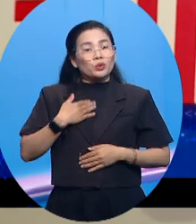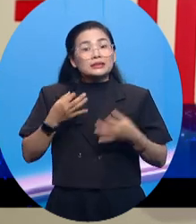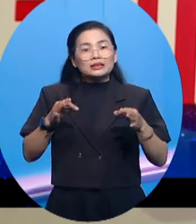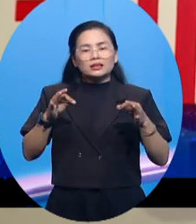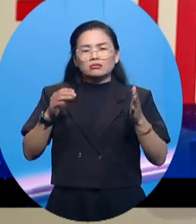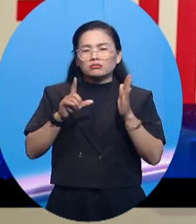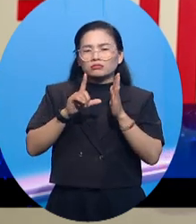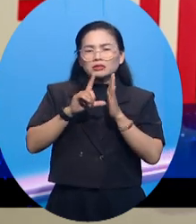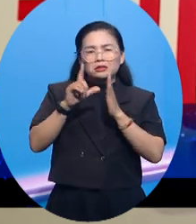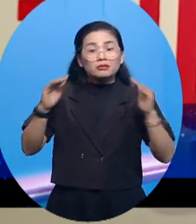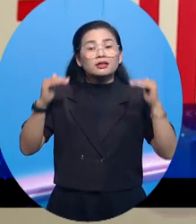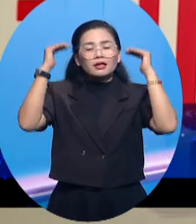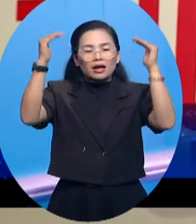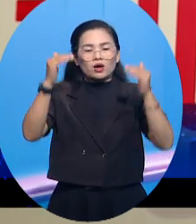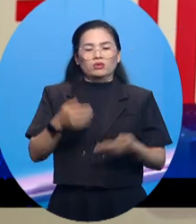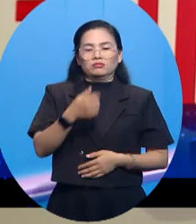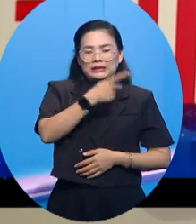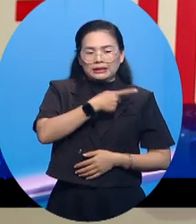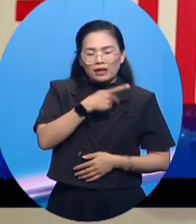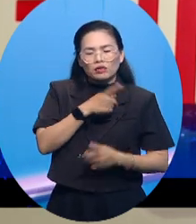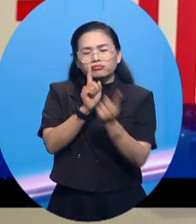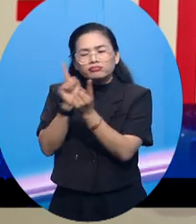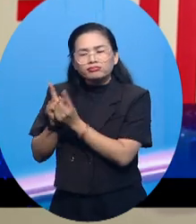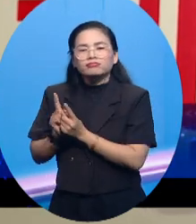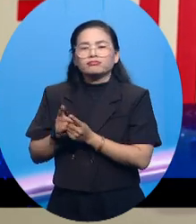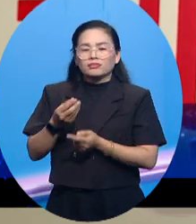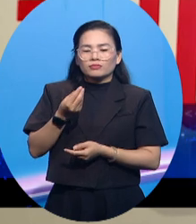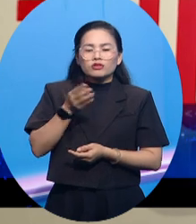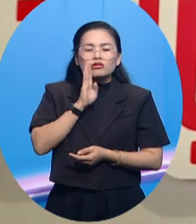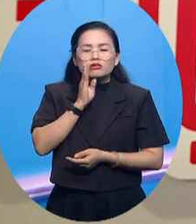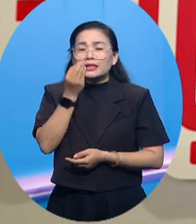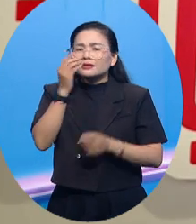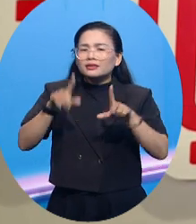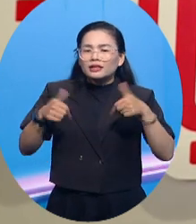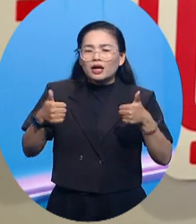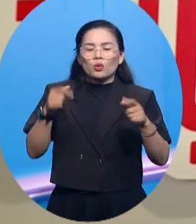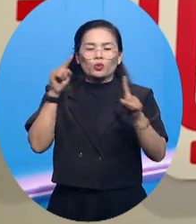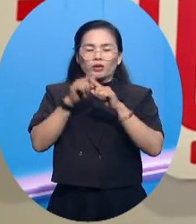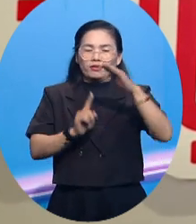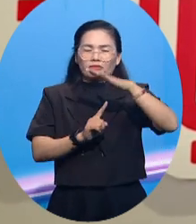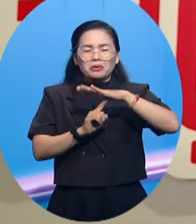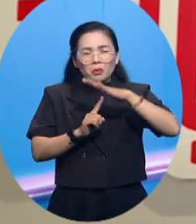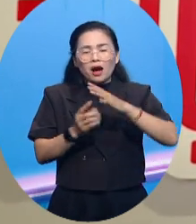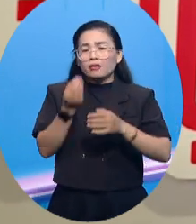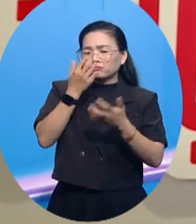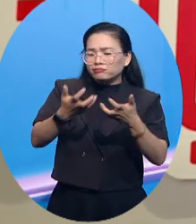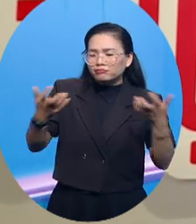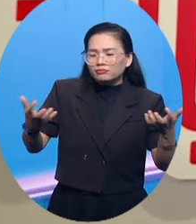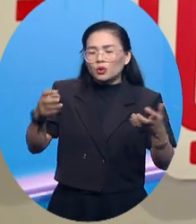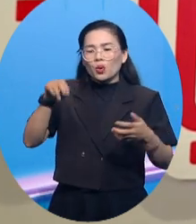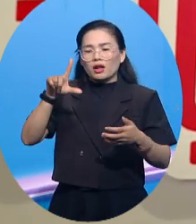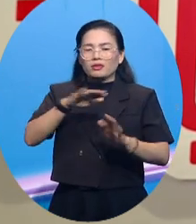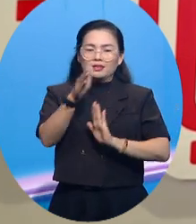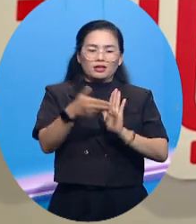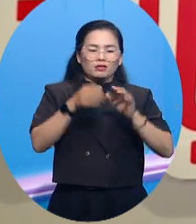2.0 gần gũi với người tiêu dùng hơn giúp cho người tiêu dùng có thể cùng nhau lan tỏa những cái nguyên liệu vàng thông